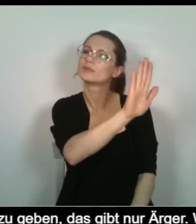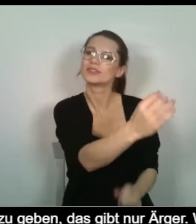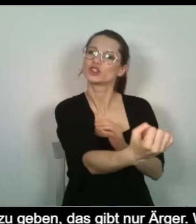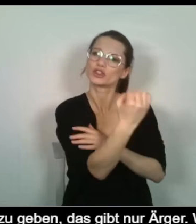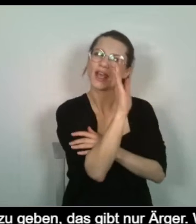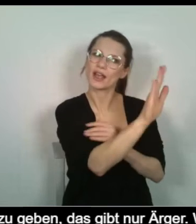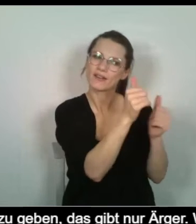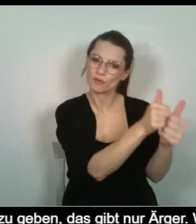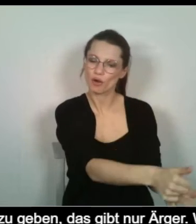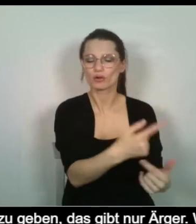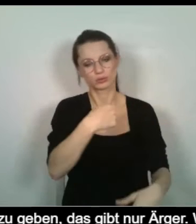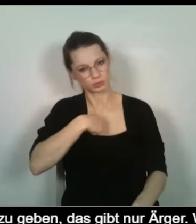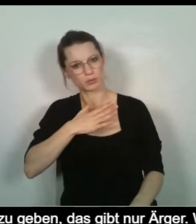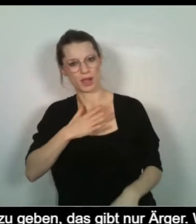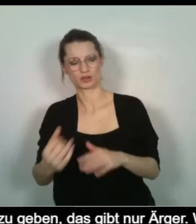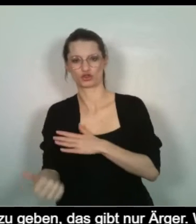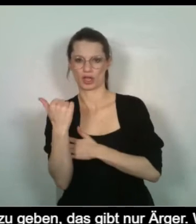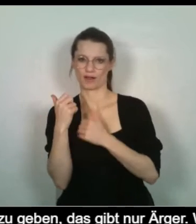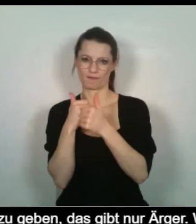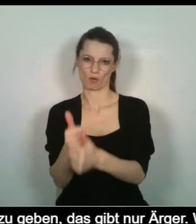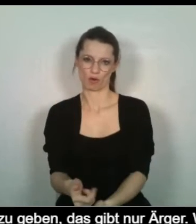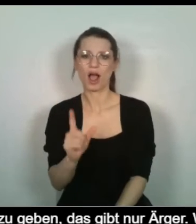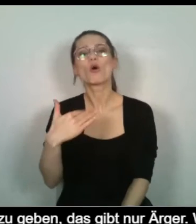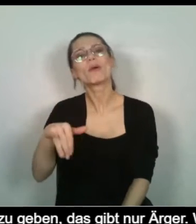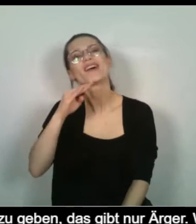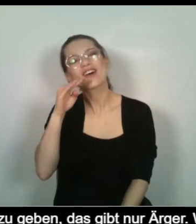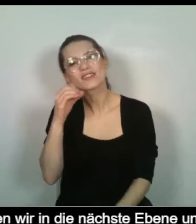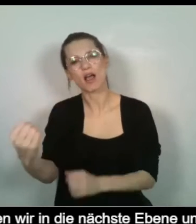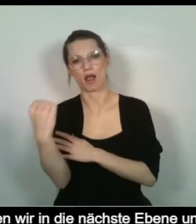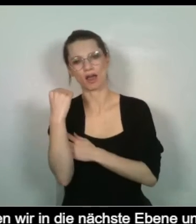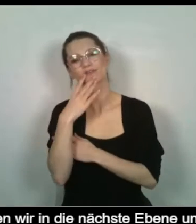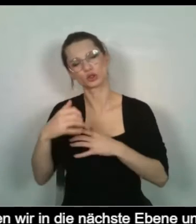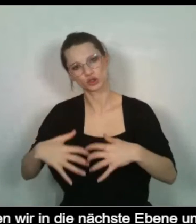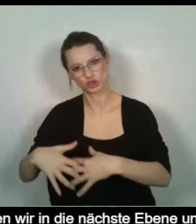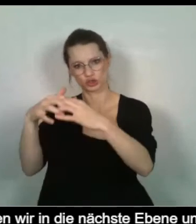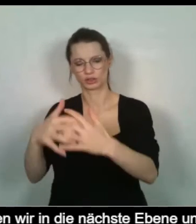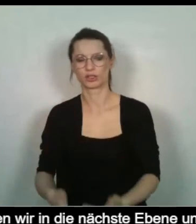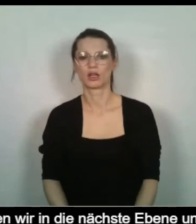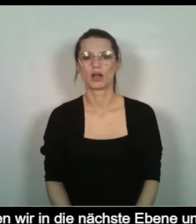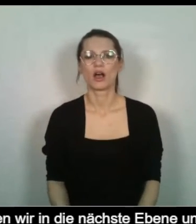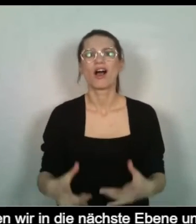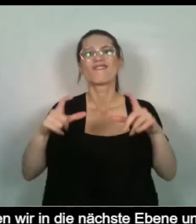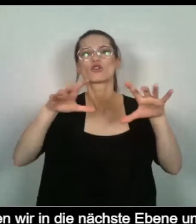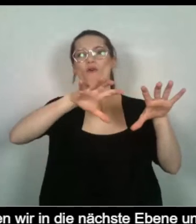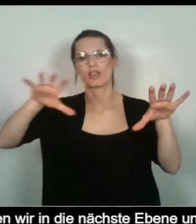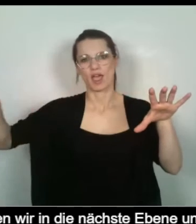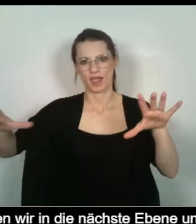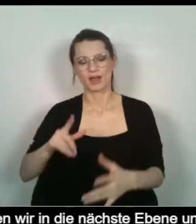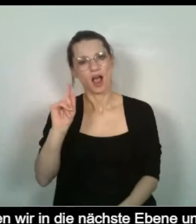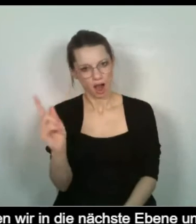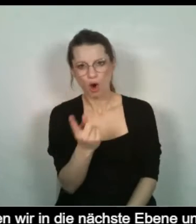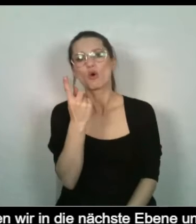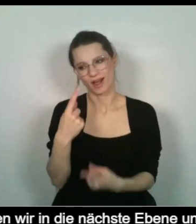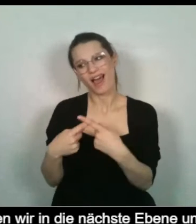...abhängig unter ländlichen Räume. Das macht uns Sorge. Die gesamte Strategie der Ampel ist nur auf die Ballungsräume konzentriert und de facto